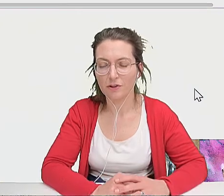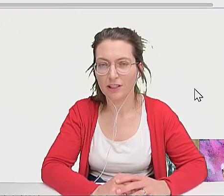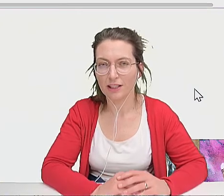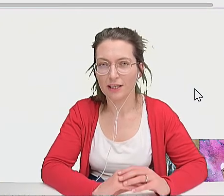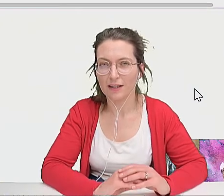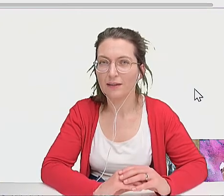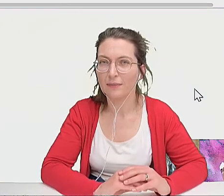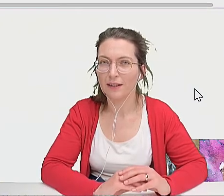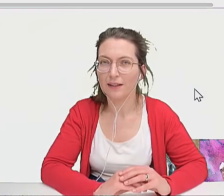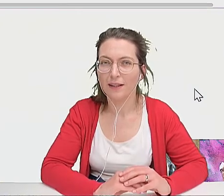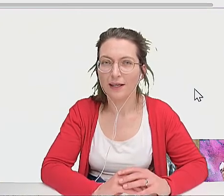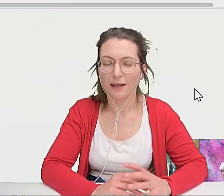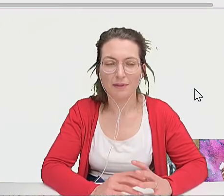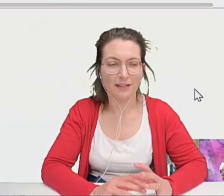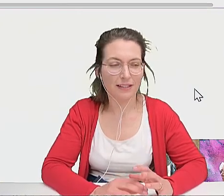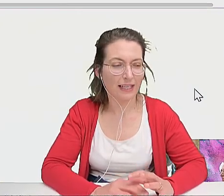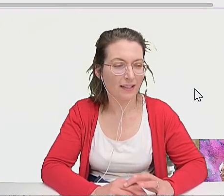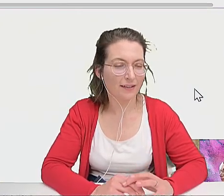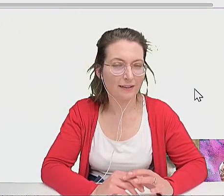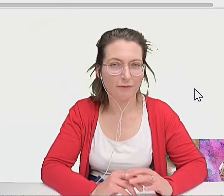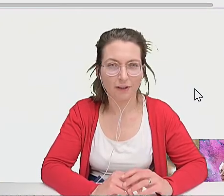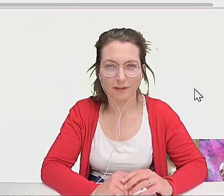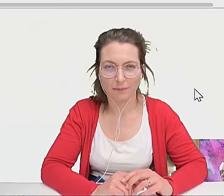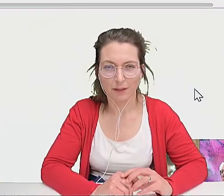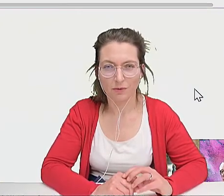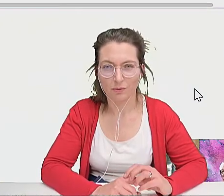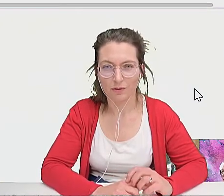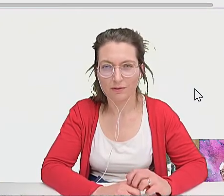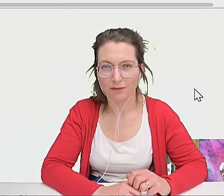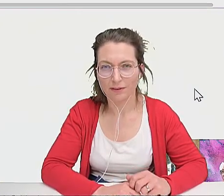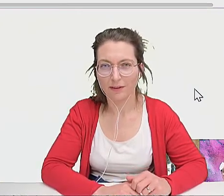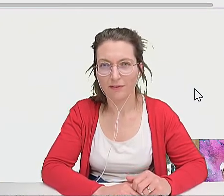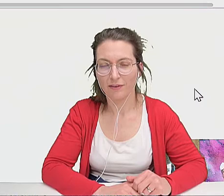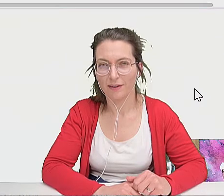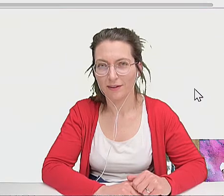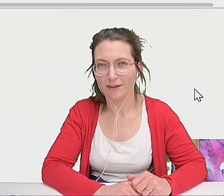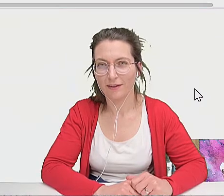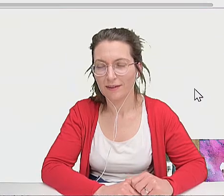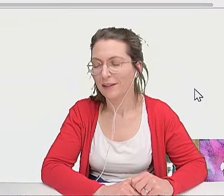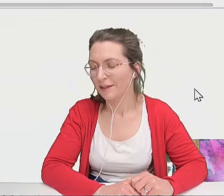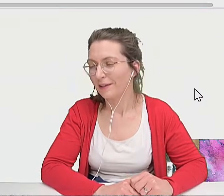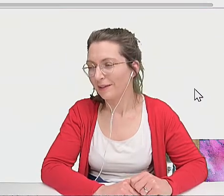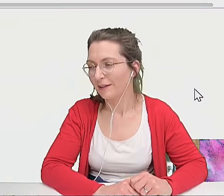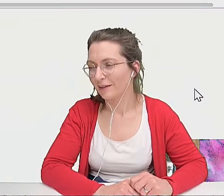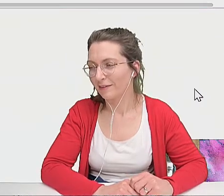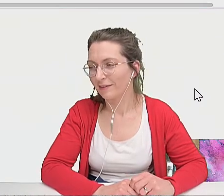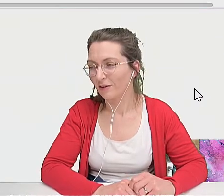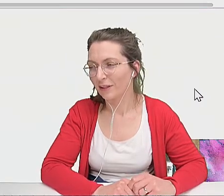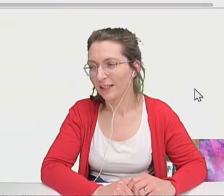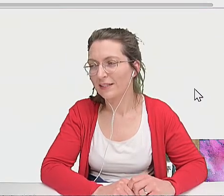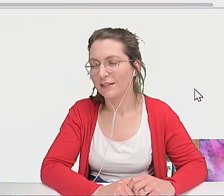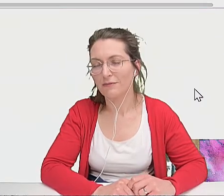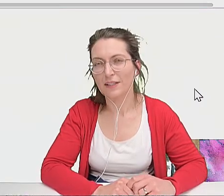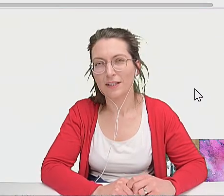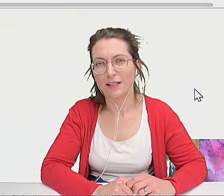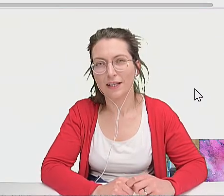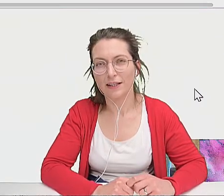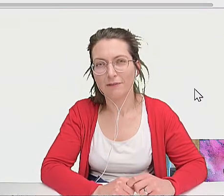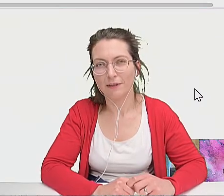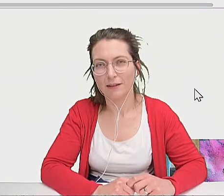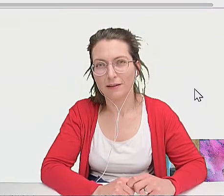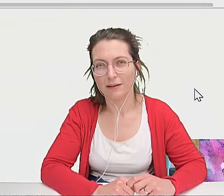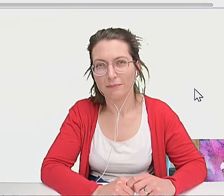viele unterschiedliche Arten machen, aber es ist nicht alles sinnvoll, was man tut. Das, das ist auch ein ganz, ganz